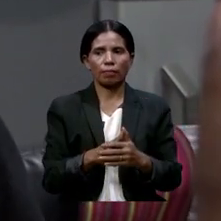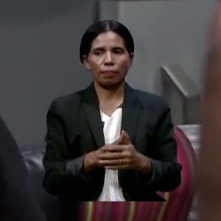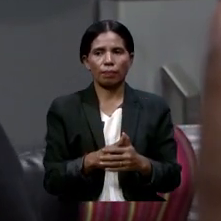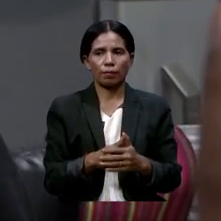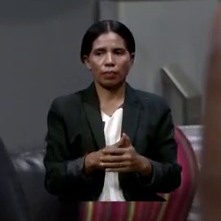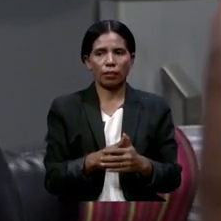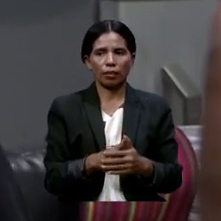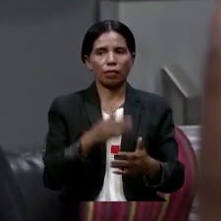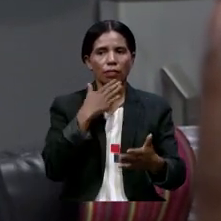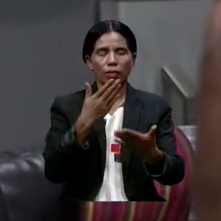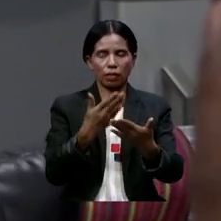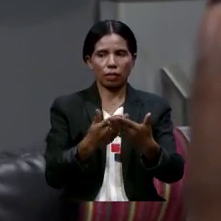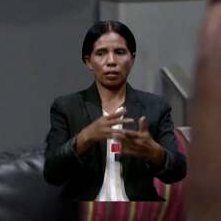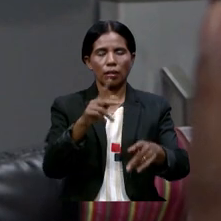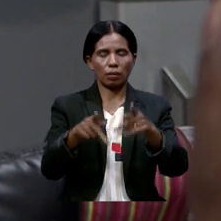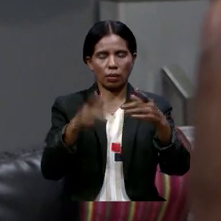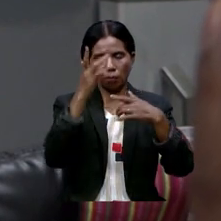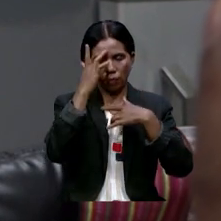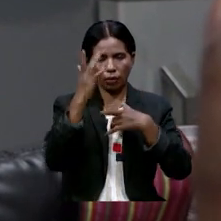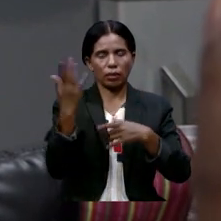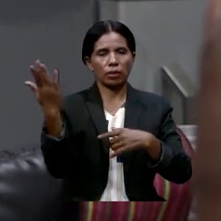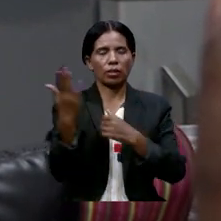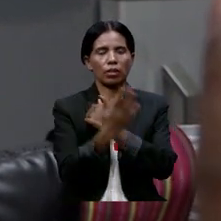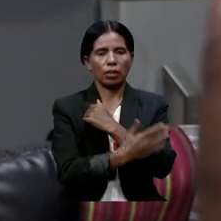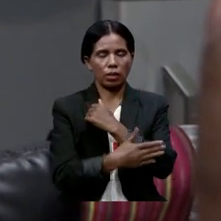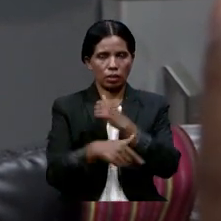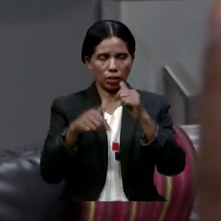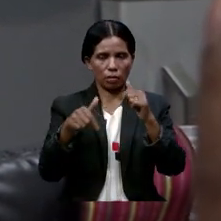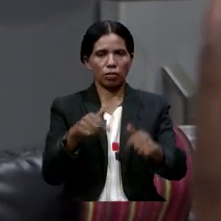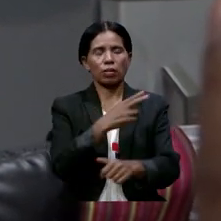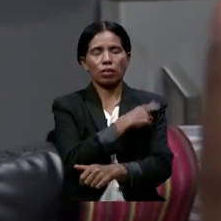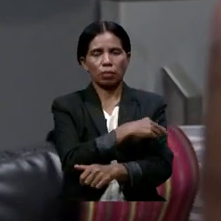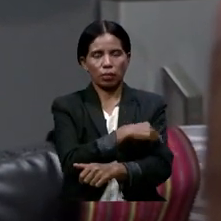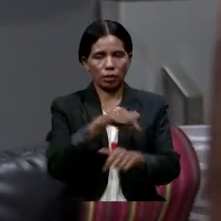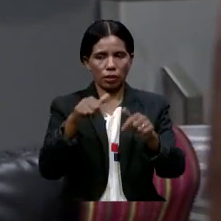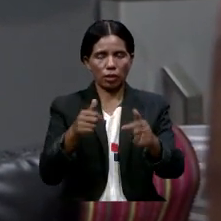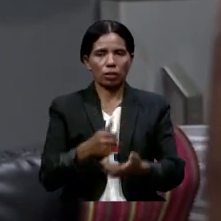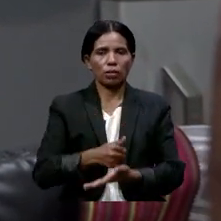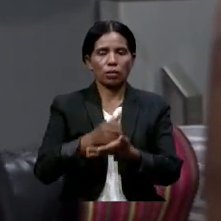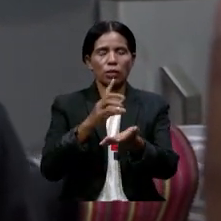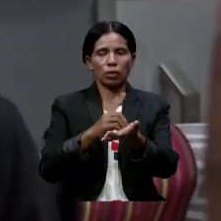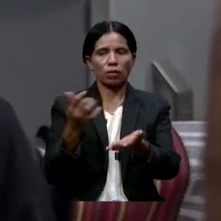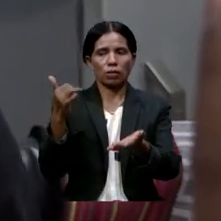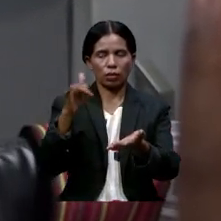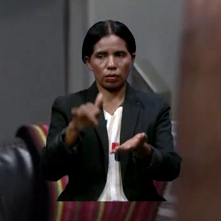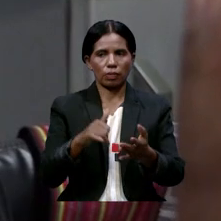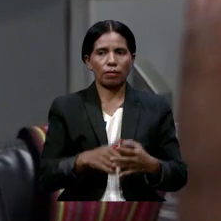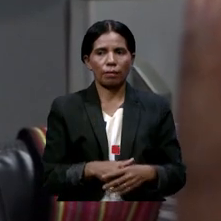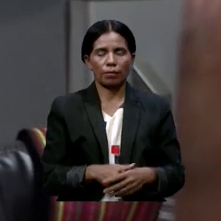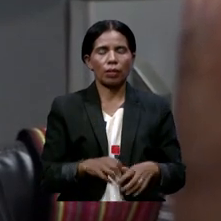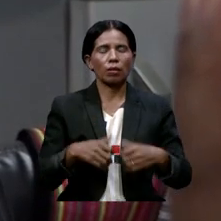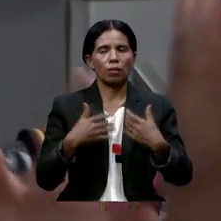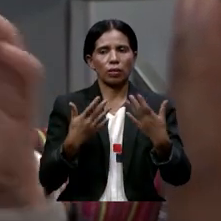ke seali untuk para pasien di rumah sakit gitu dan membantu e tenaga medis seperti Dr Gustavo Bagaimana